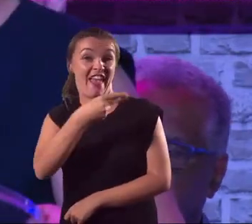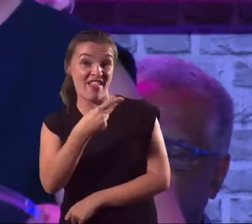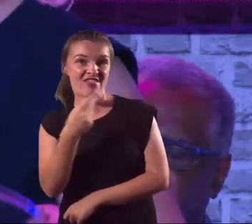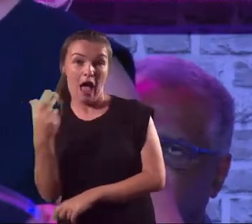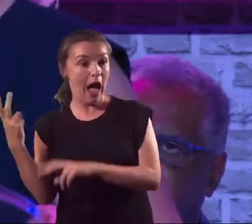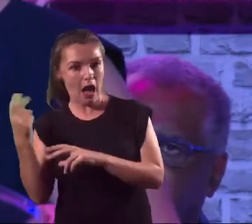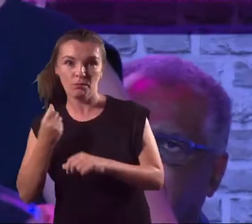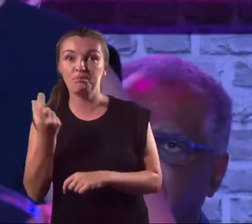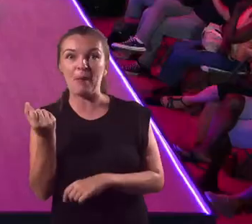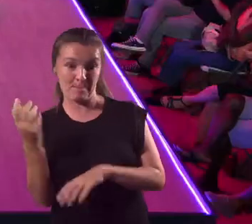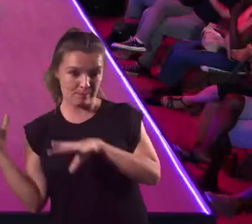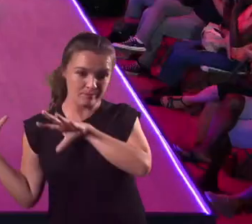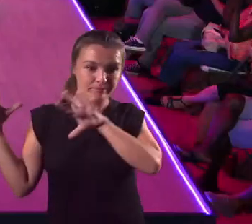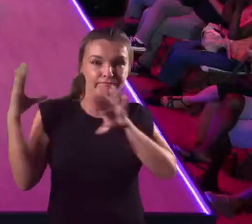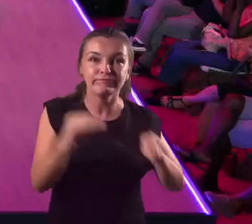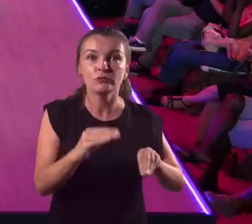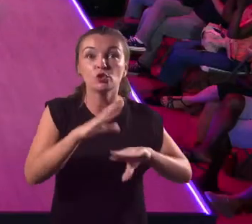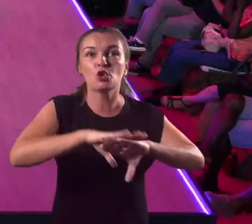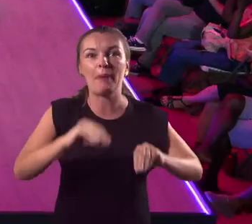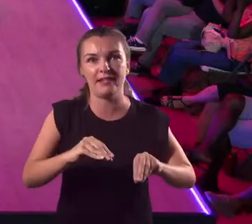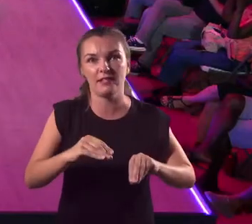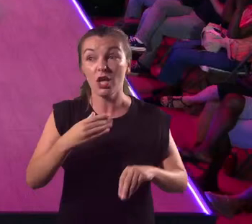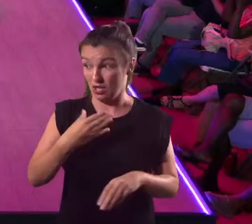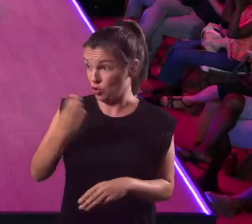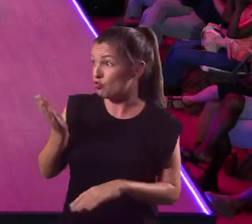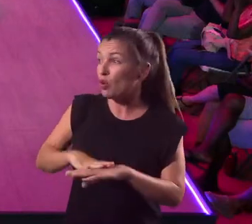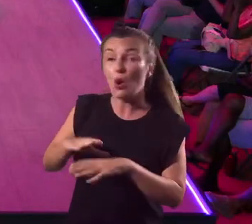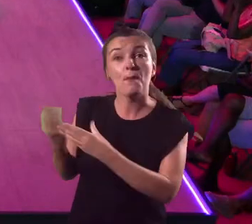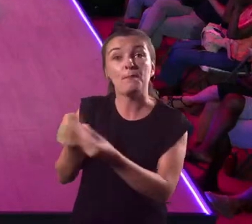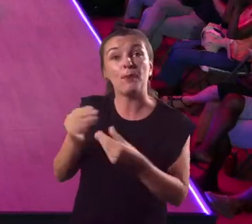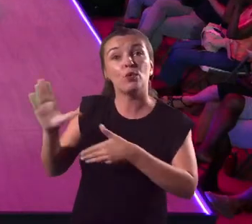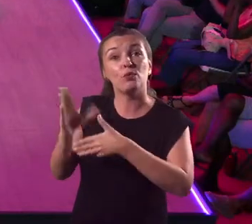droit à l'eau et le droit d'être soignés dignement.